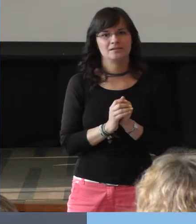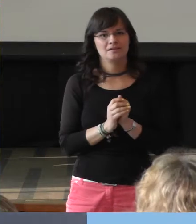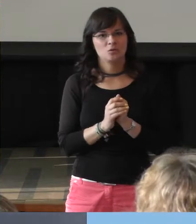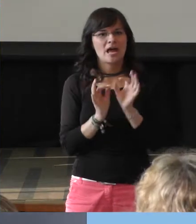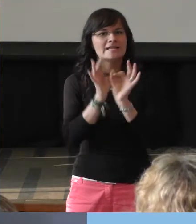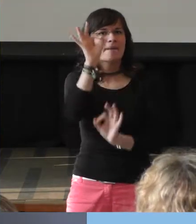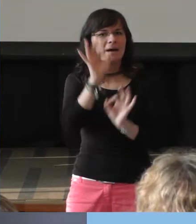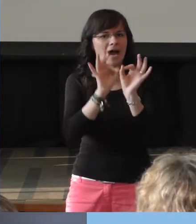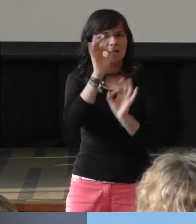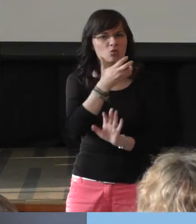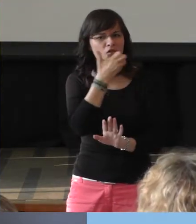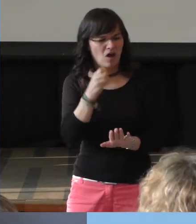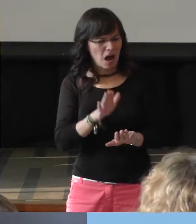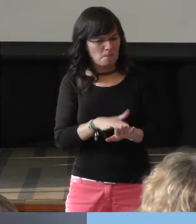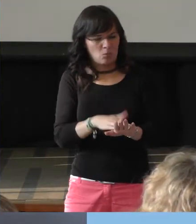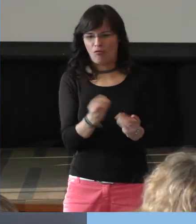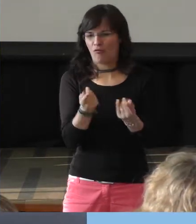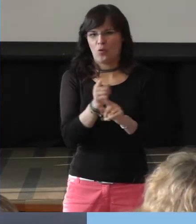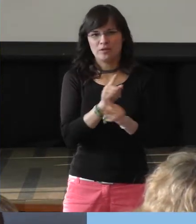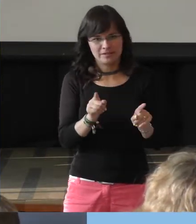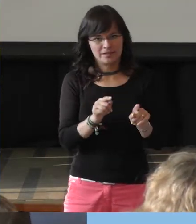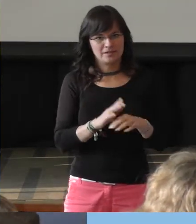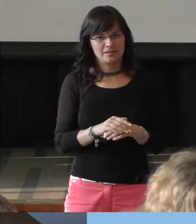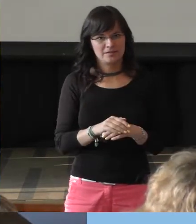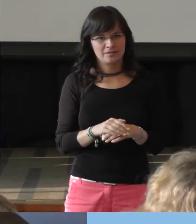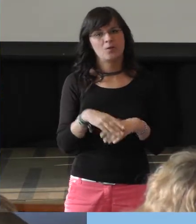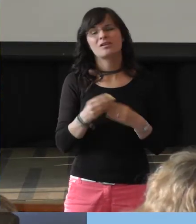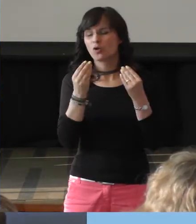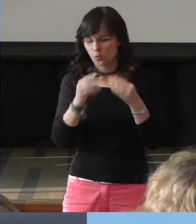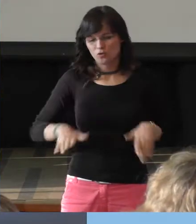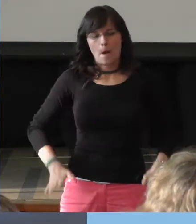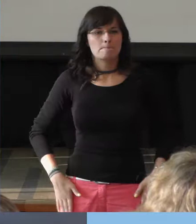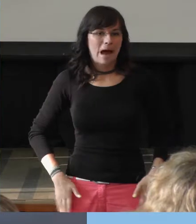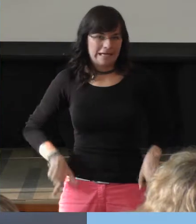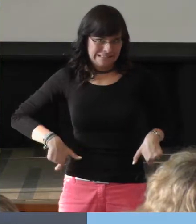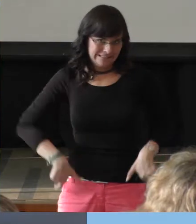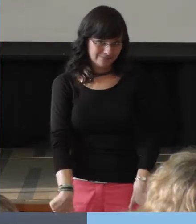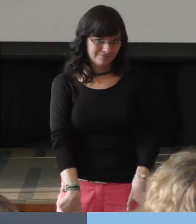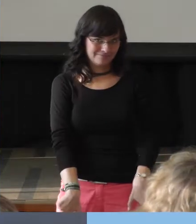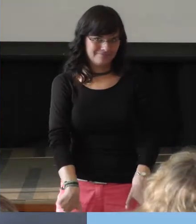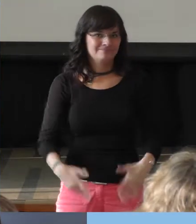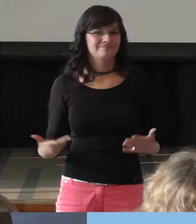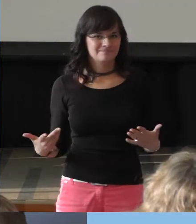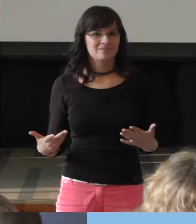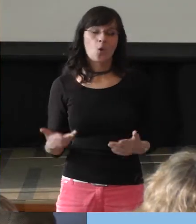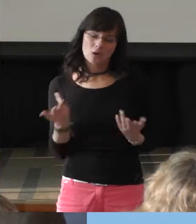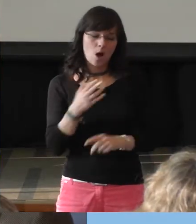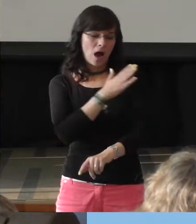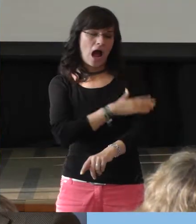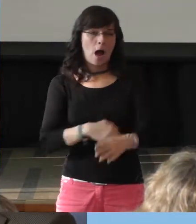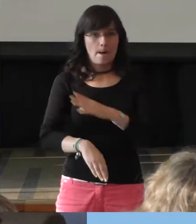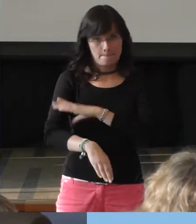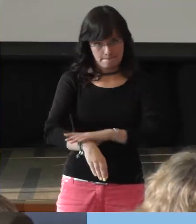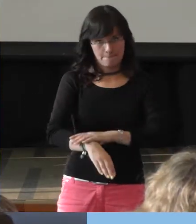Temperaturempfindungsstörungen können vorkommen und die Lokalisation ist auch typisch. Es sind die Extremitäten, die Beine vor allen Dingen, aber auch mal die Arme.